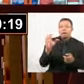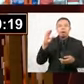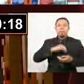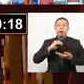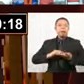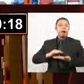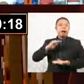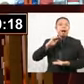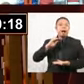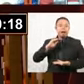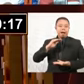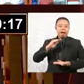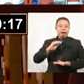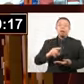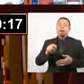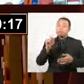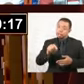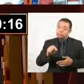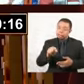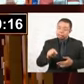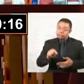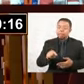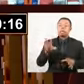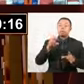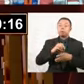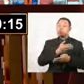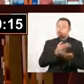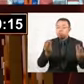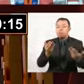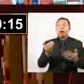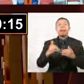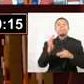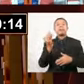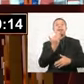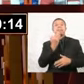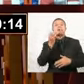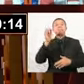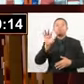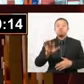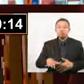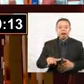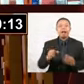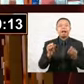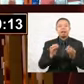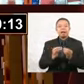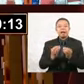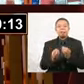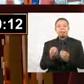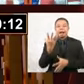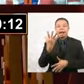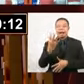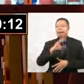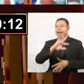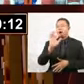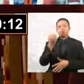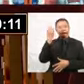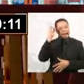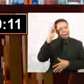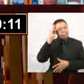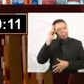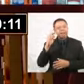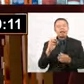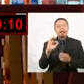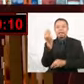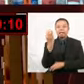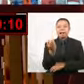pendapatan lebih banyak tentu saja semuanya akan mudah murah dan menyalah enggak bakal ribet Jakarta